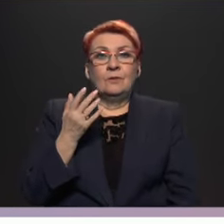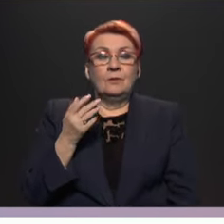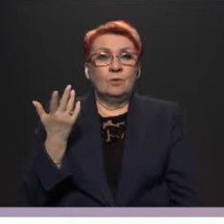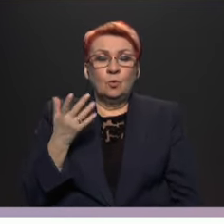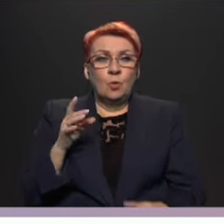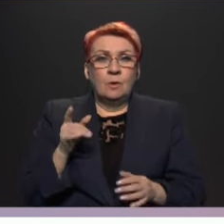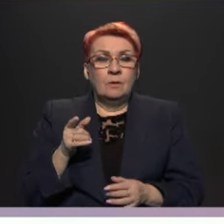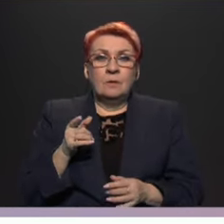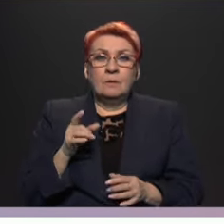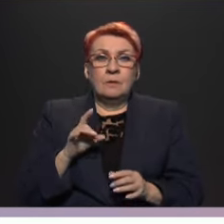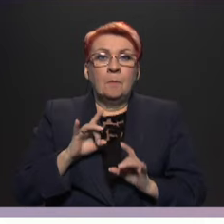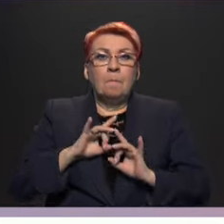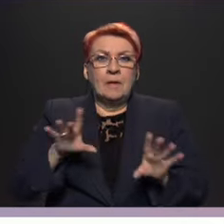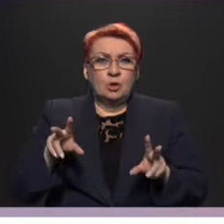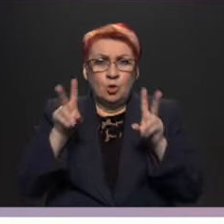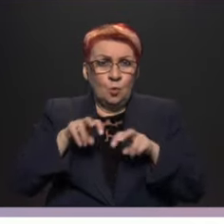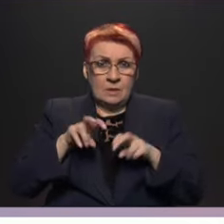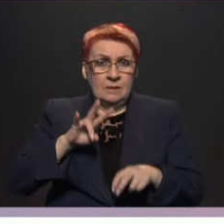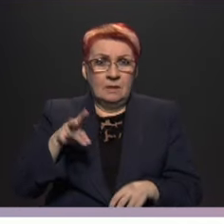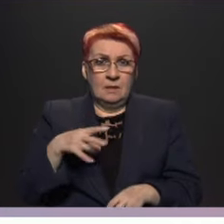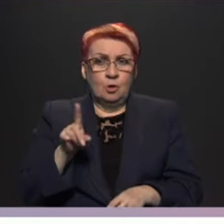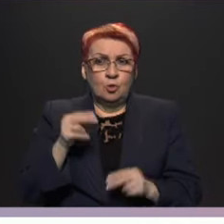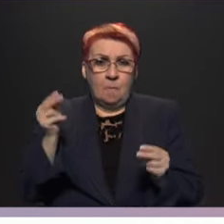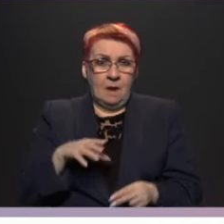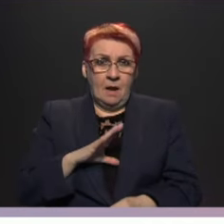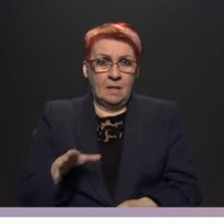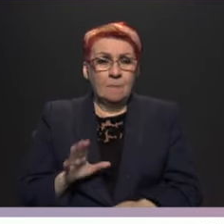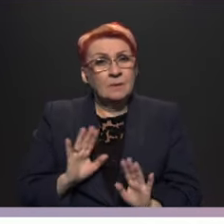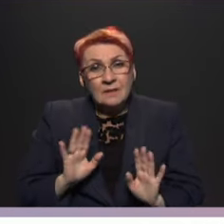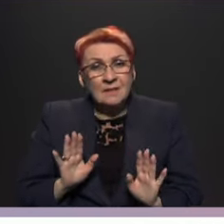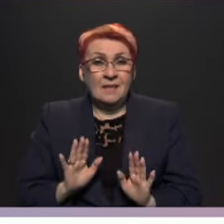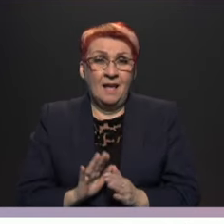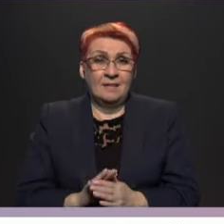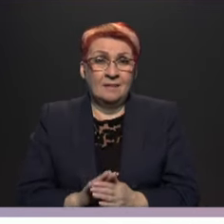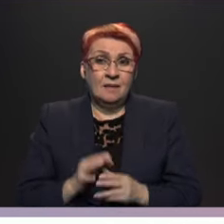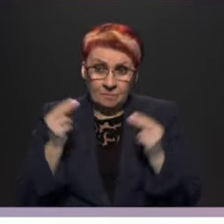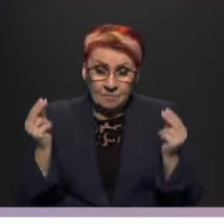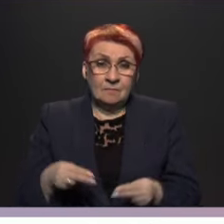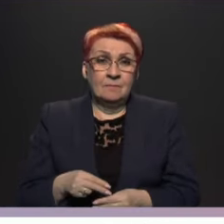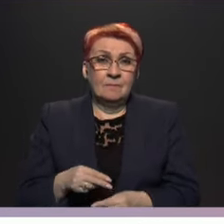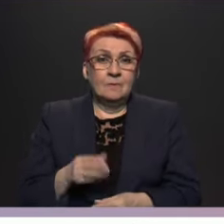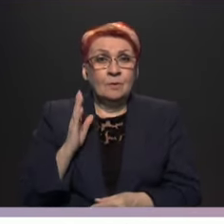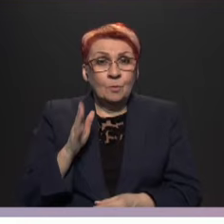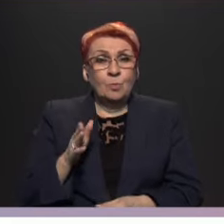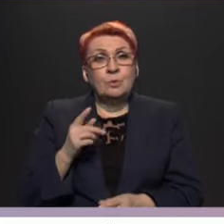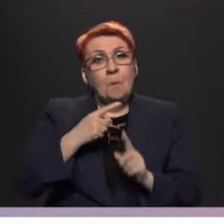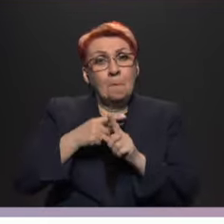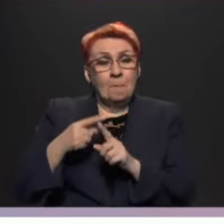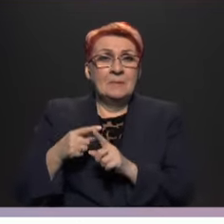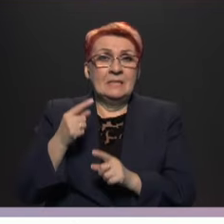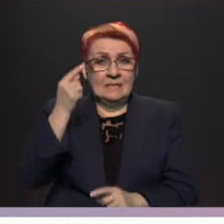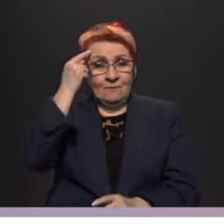любую причину, чтобы как-то брак не состоялся. Поэтому, наверное, все-таки будем думать в позитивном